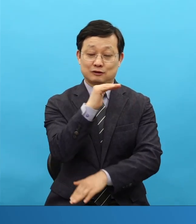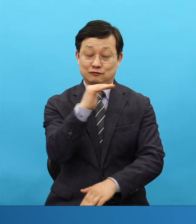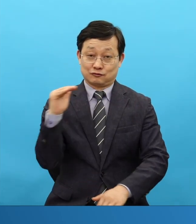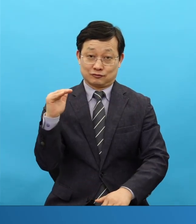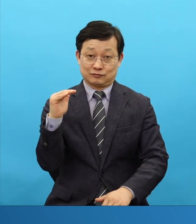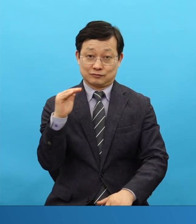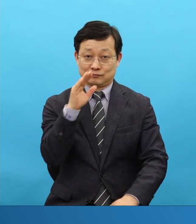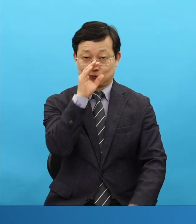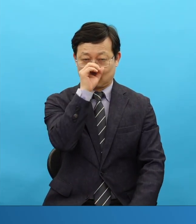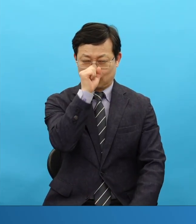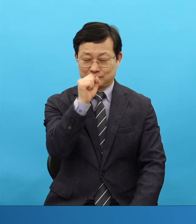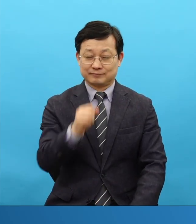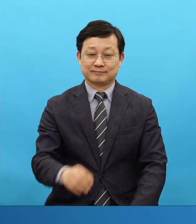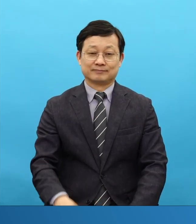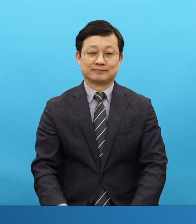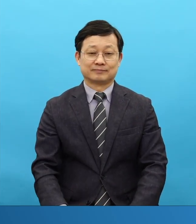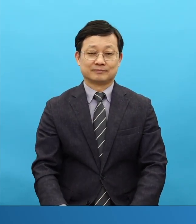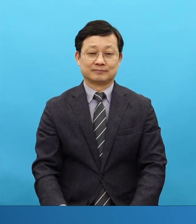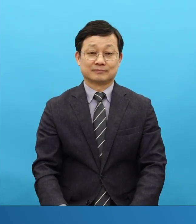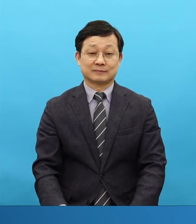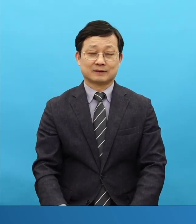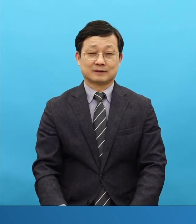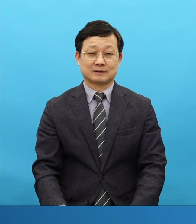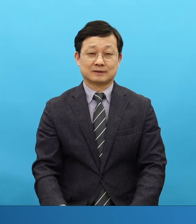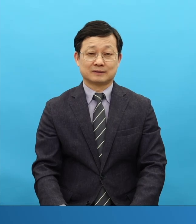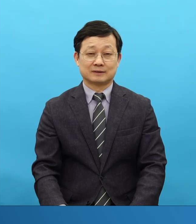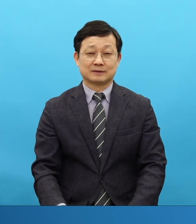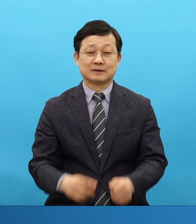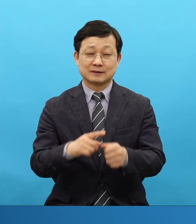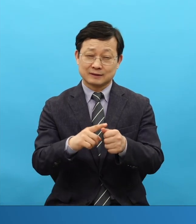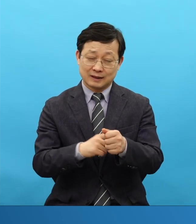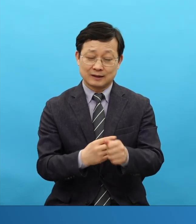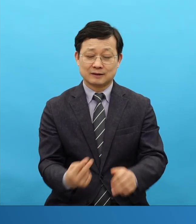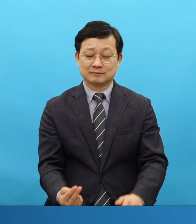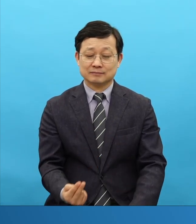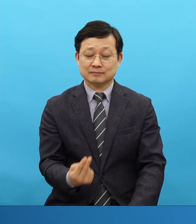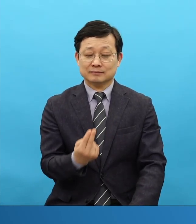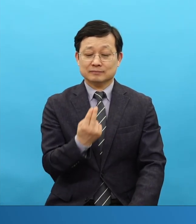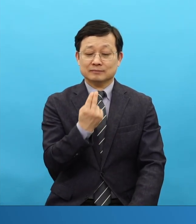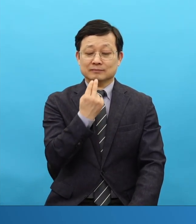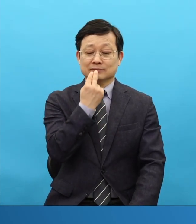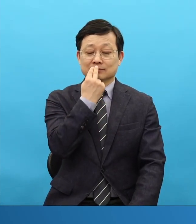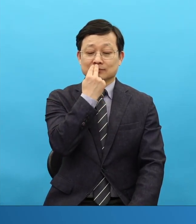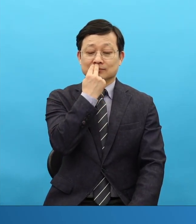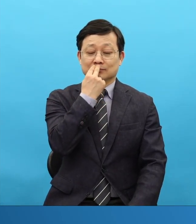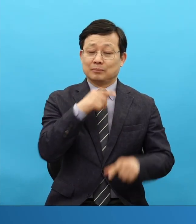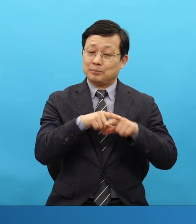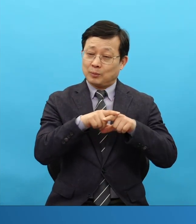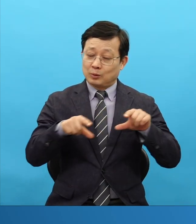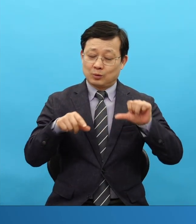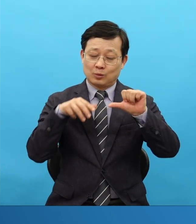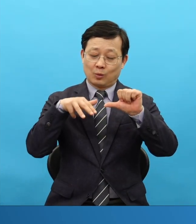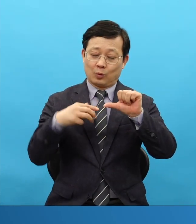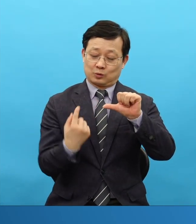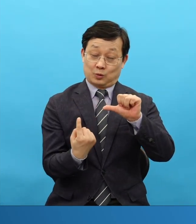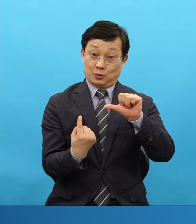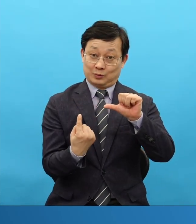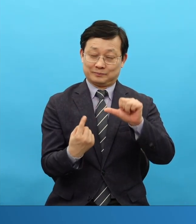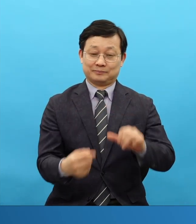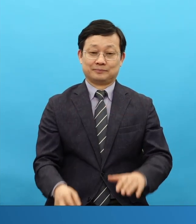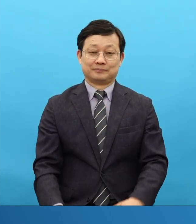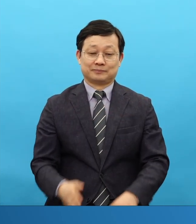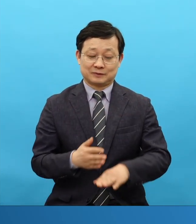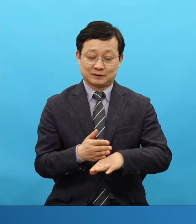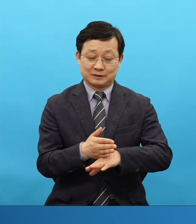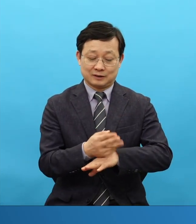standard. 그래 안 세도 천천히 들어서면 5초쯤 걸려요. And if you don't count it, you just breathe slowly. It'll take about 5 seconds.